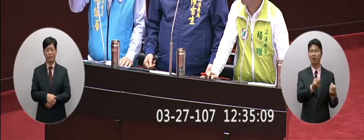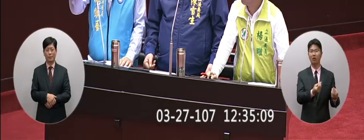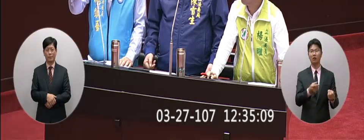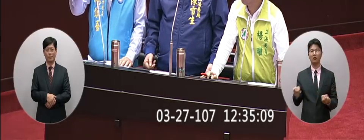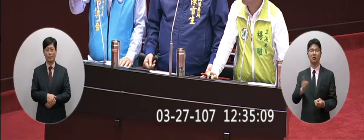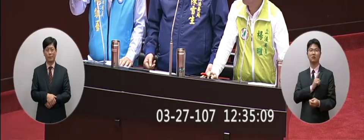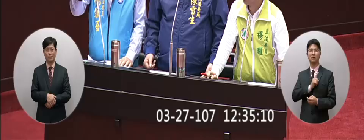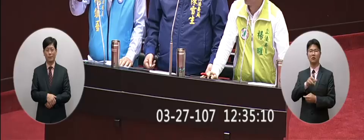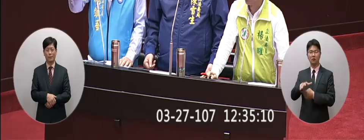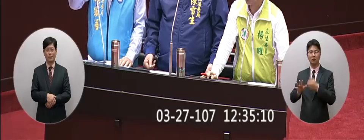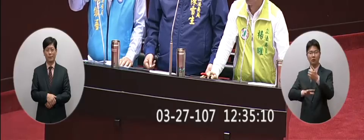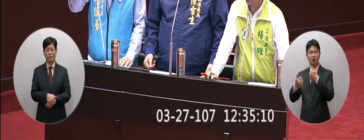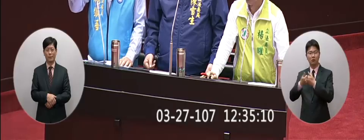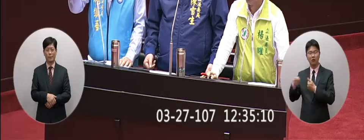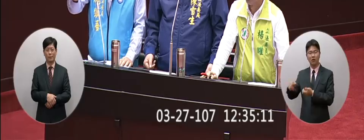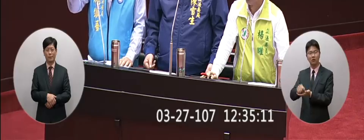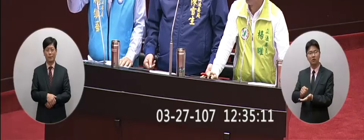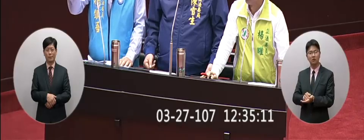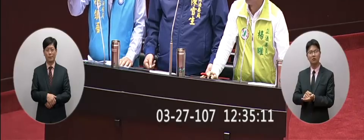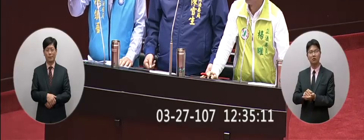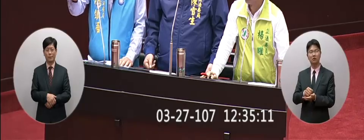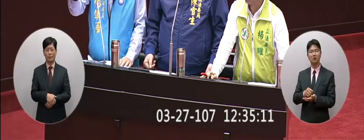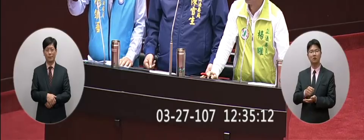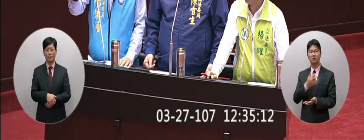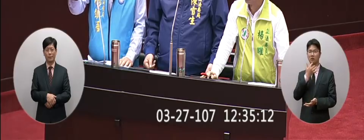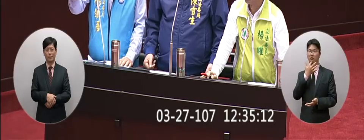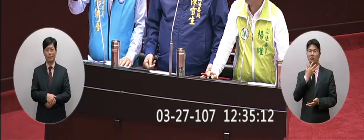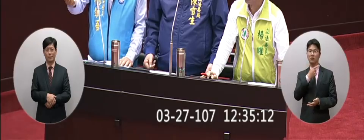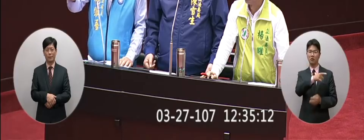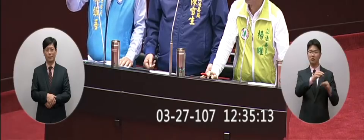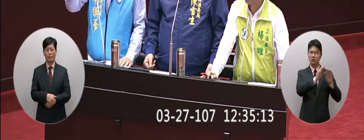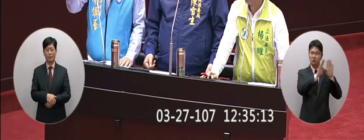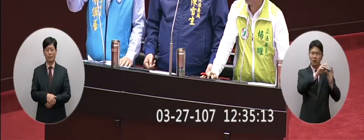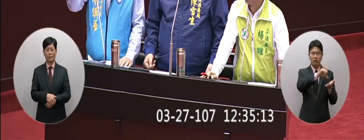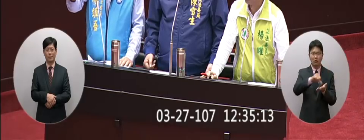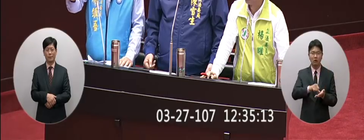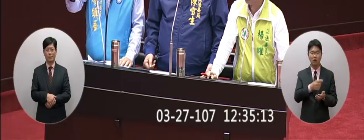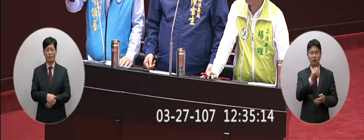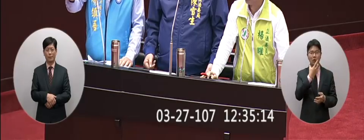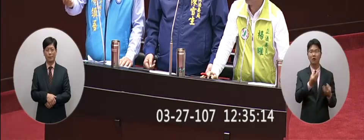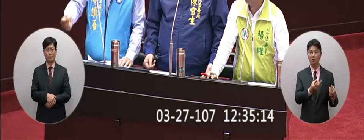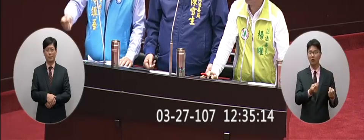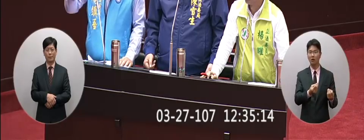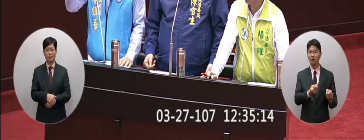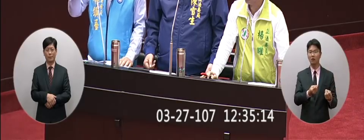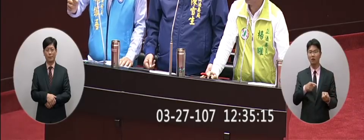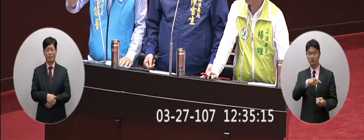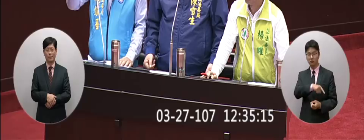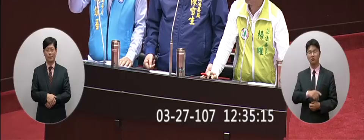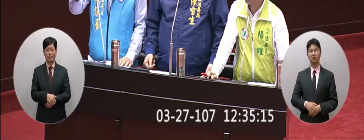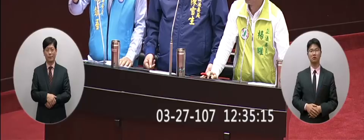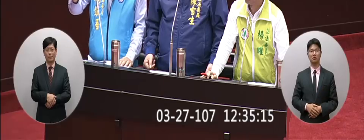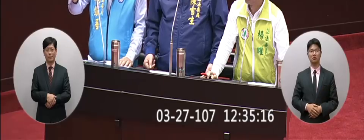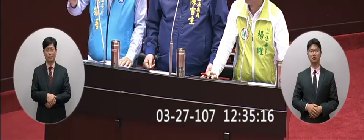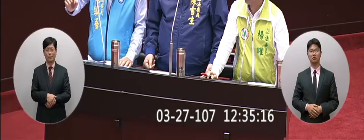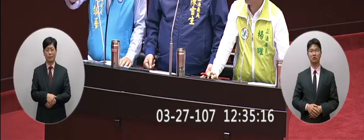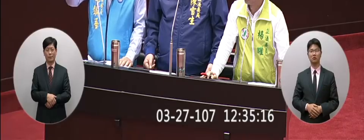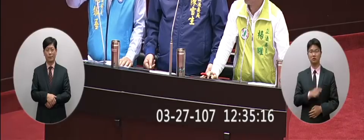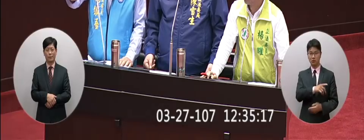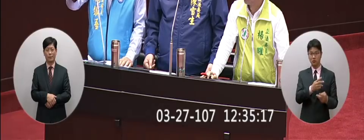农委会自己去做的记录里面金门没有产花生，所以就不让你寄。但是你知